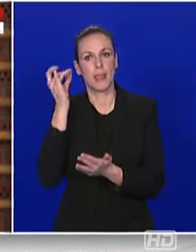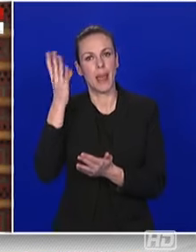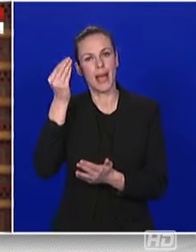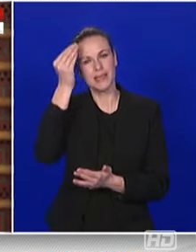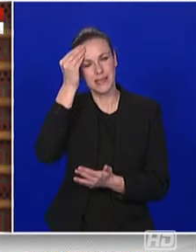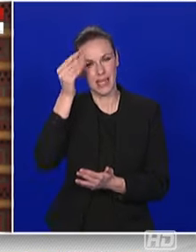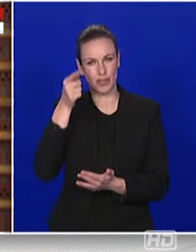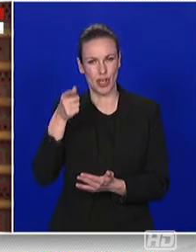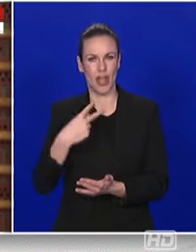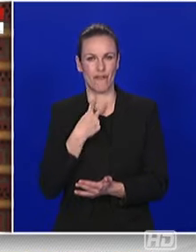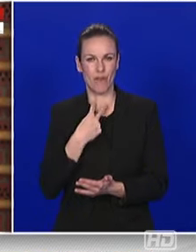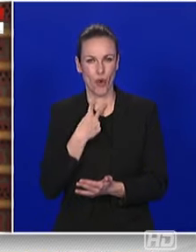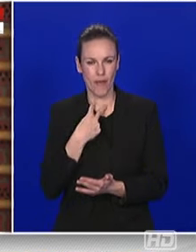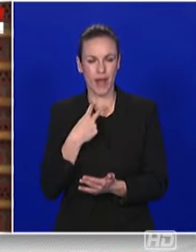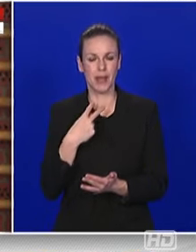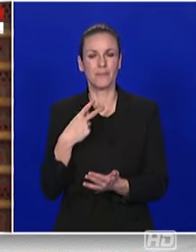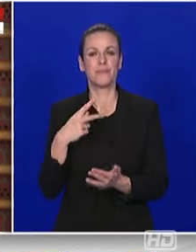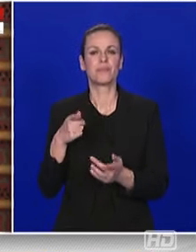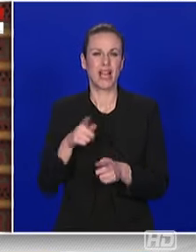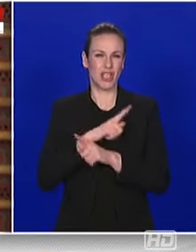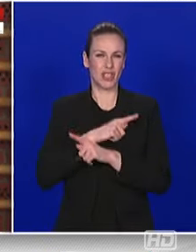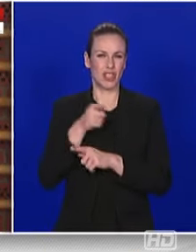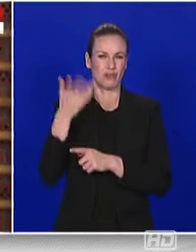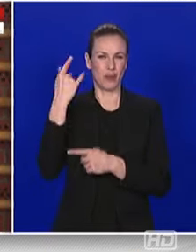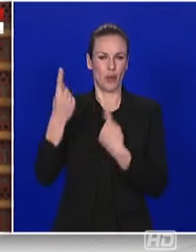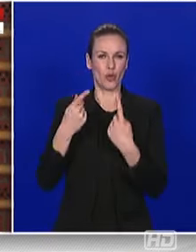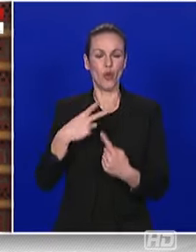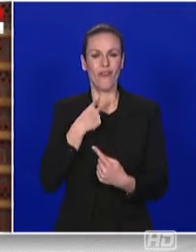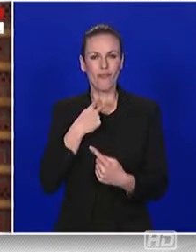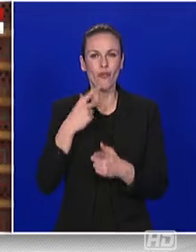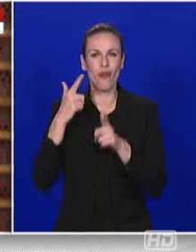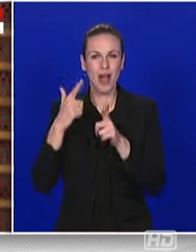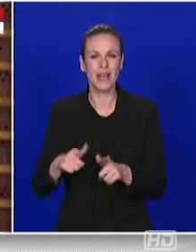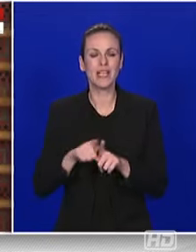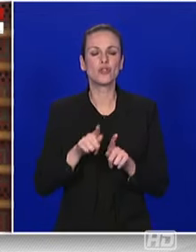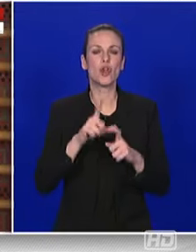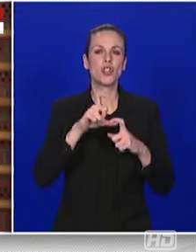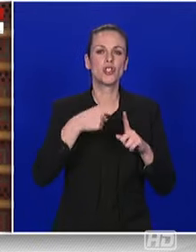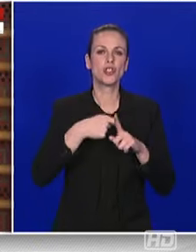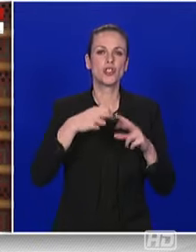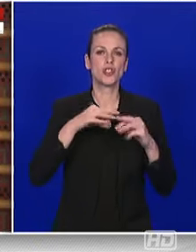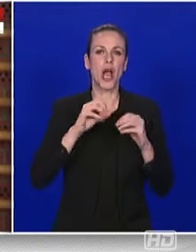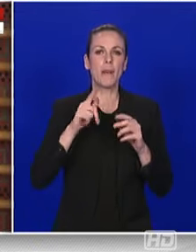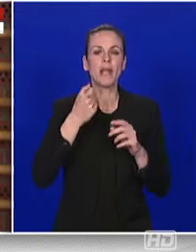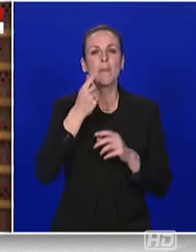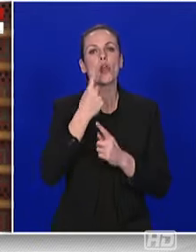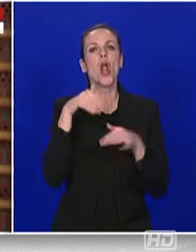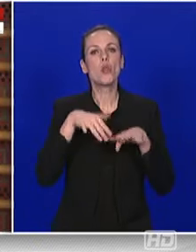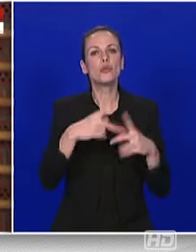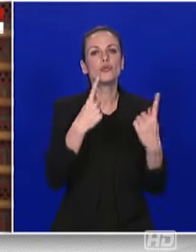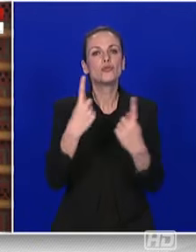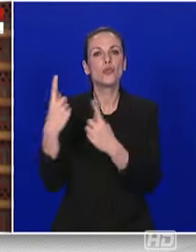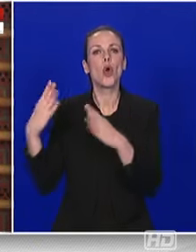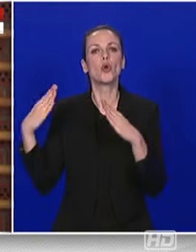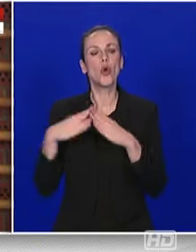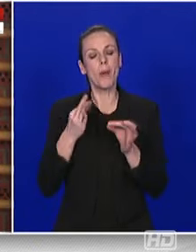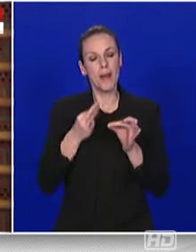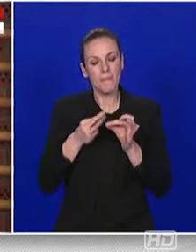sjećanja na Vukovar, na žrtvu Vukovara, na žrtvu Škabrnje u svojim domovima uz paljenje